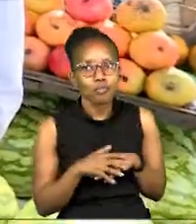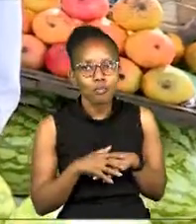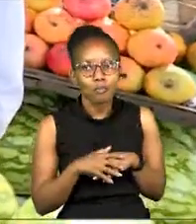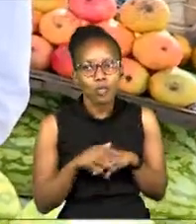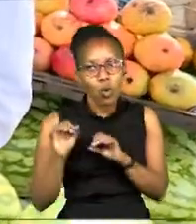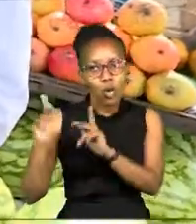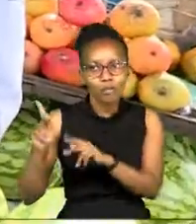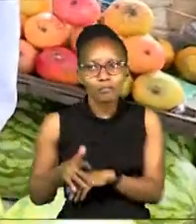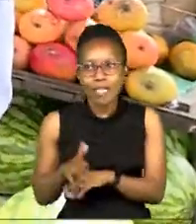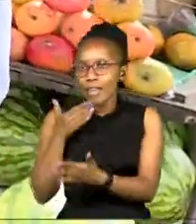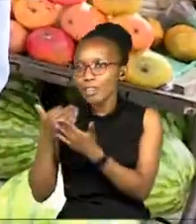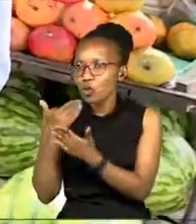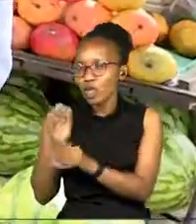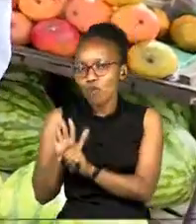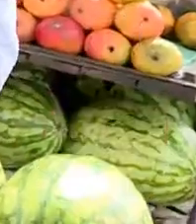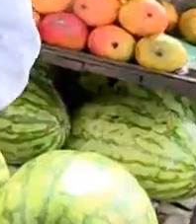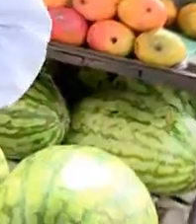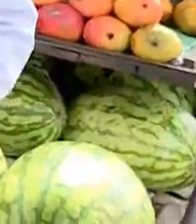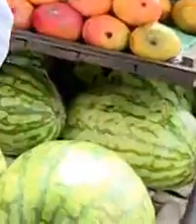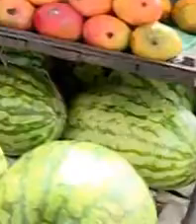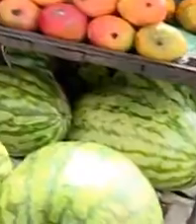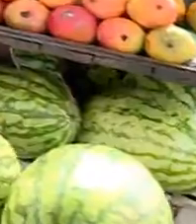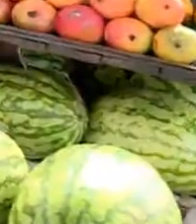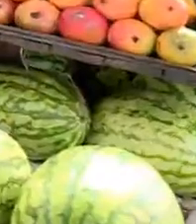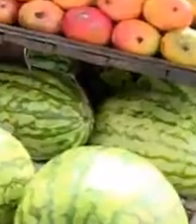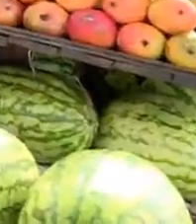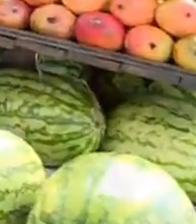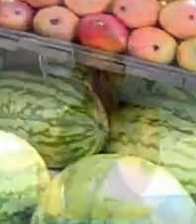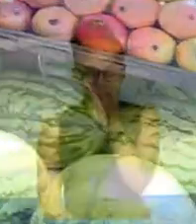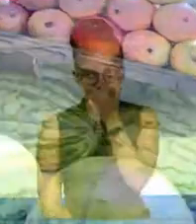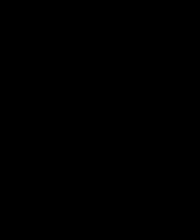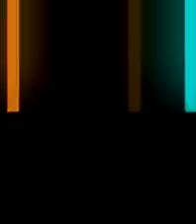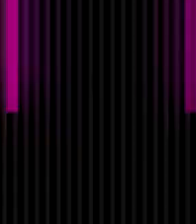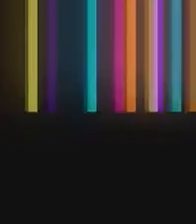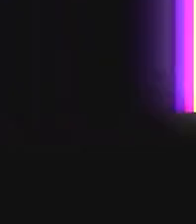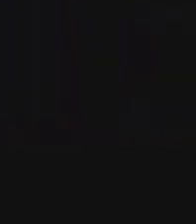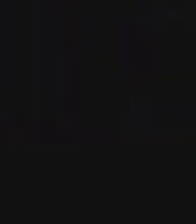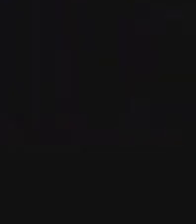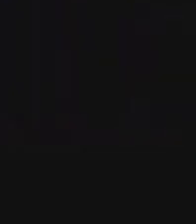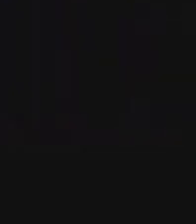Asante sana, tumeshukuru sana. Sawa, karibu. Asante. Thank you. Mungu akubariki.